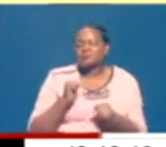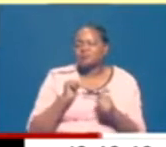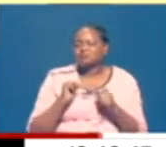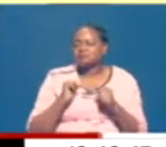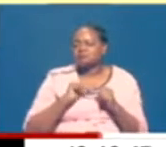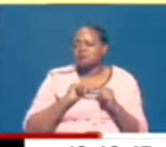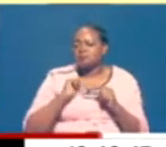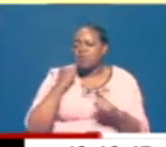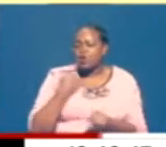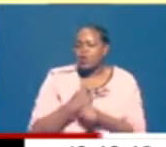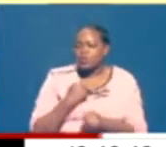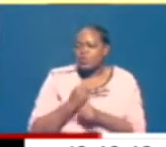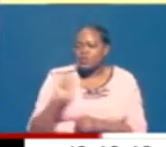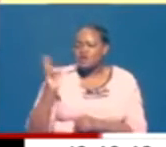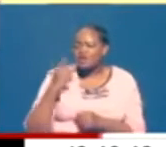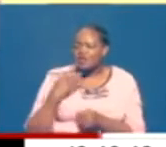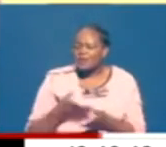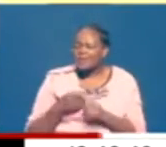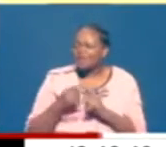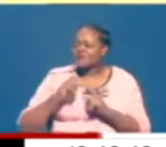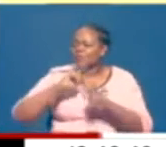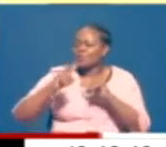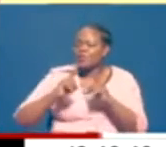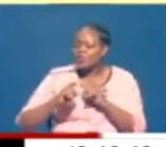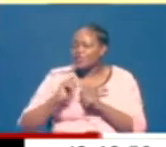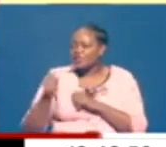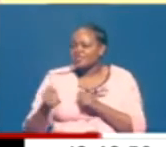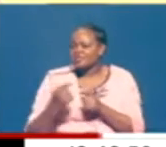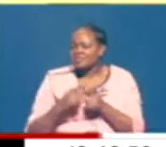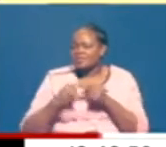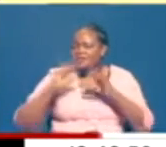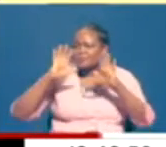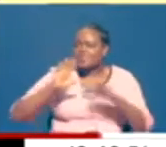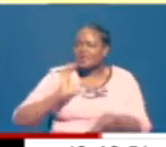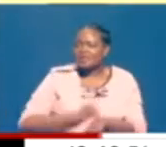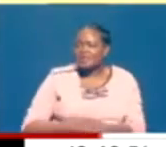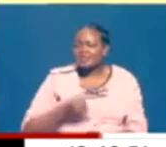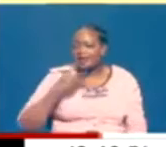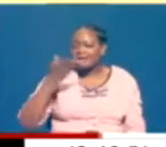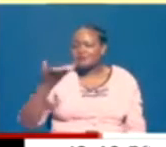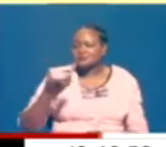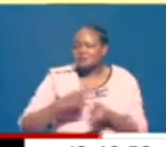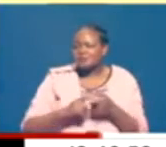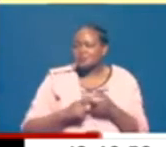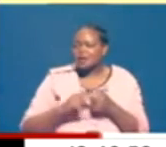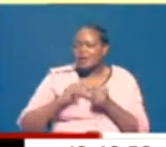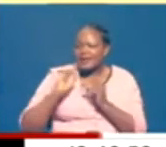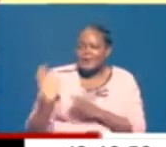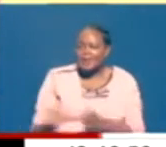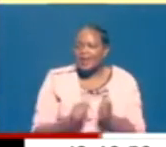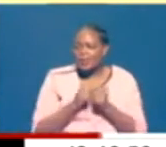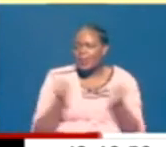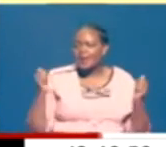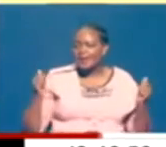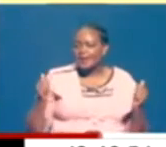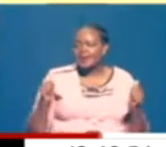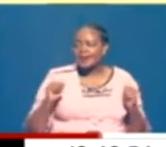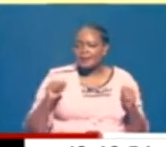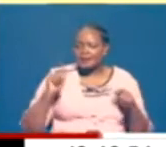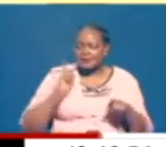hizo swali bado zimebaki na ni muhimu kwamba tupate jibu ndio tuweze tukajiandaa vizuri